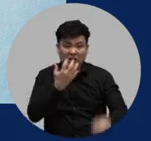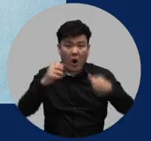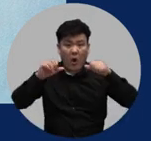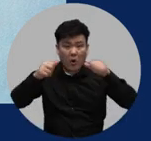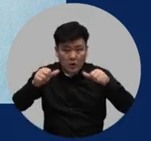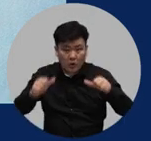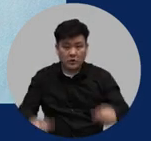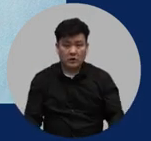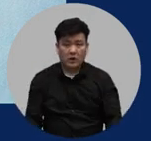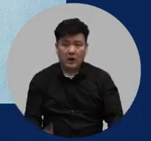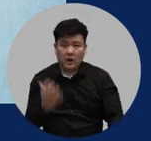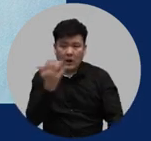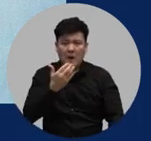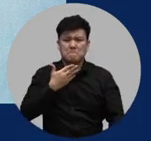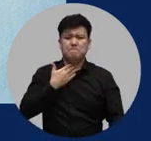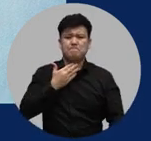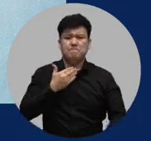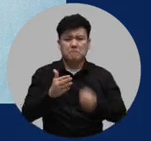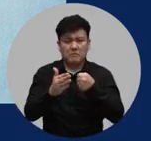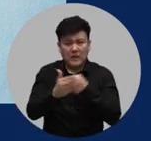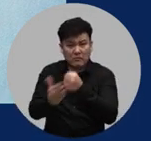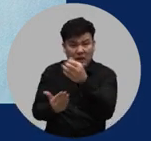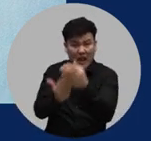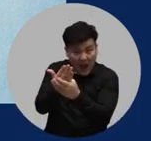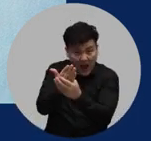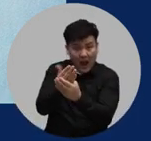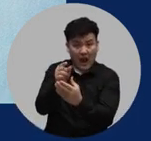성희롱은 성적 충동 때문에 발생한다.